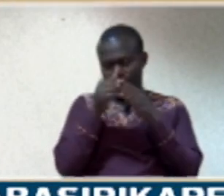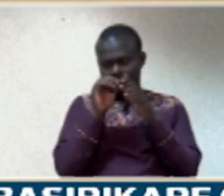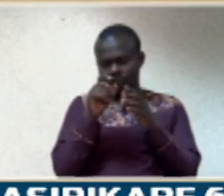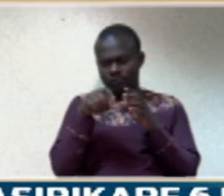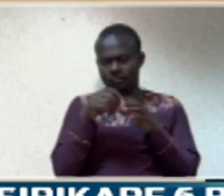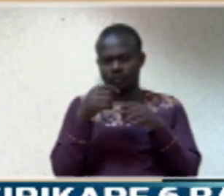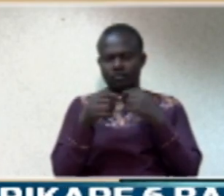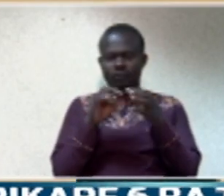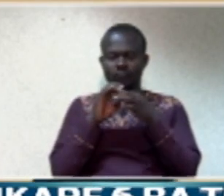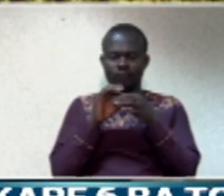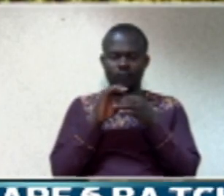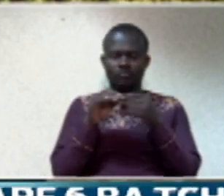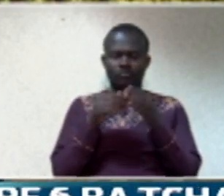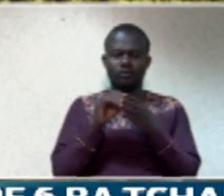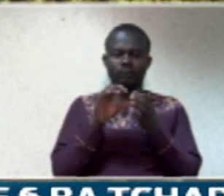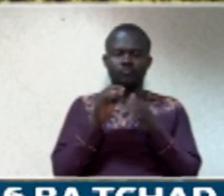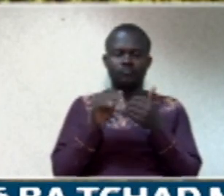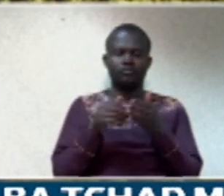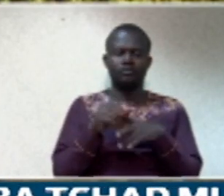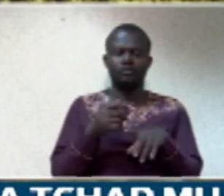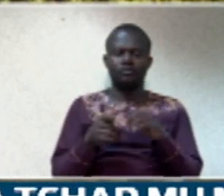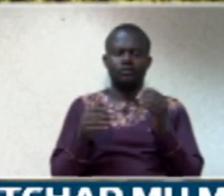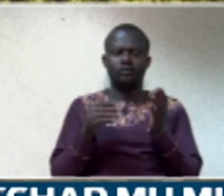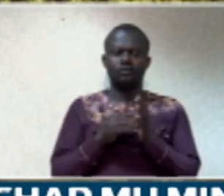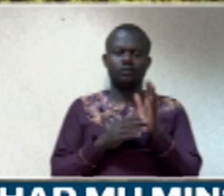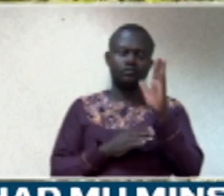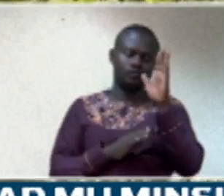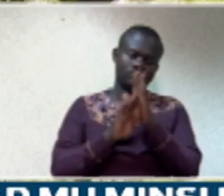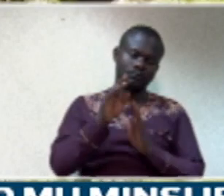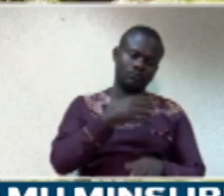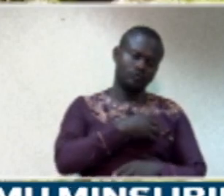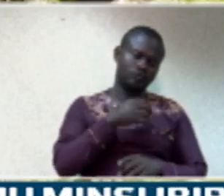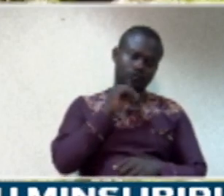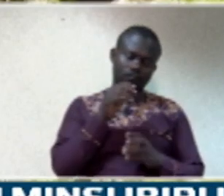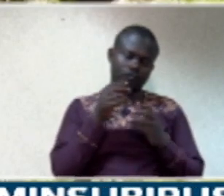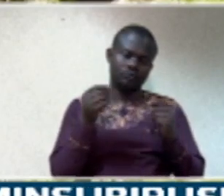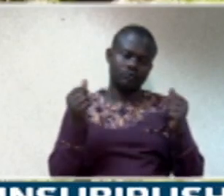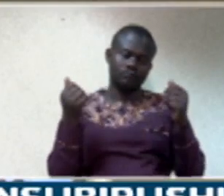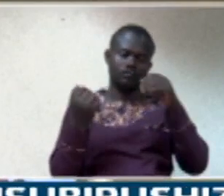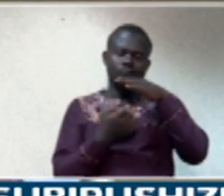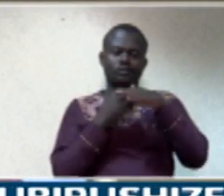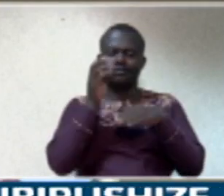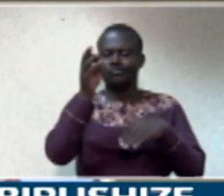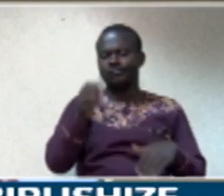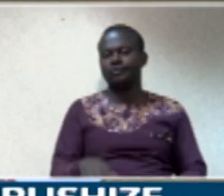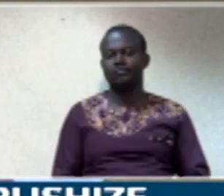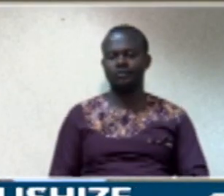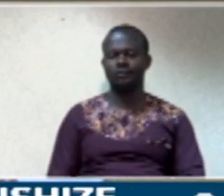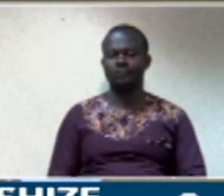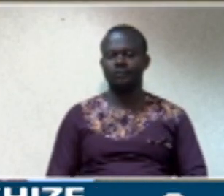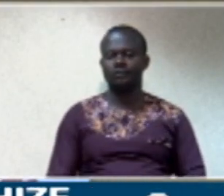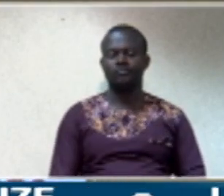gukomeza ubufatanye no gukorana n'abafatanyabikorwa batandukanye mu guteza imbere ubukungu butangiza ibidukikije bw'ahazaza the